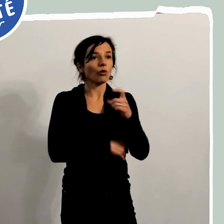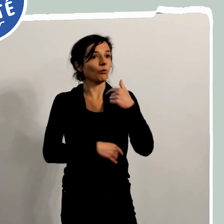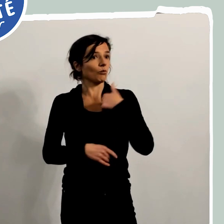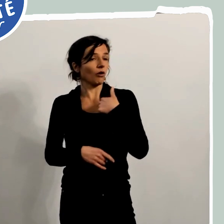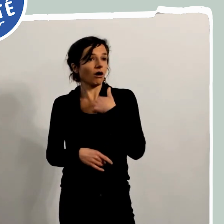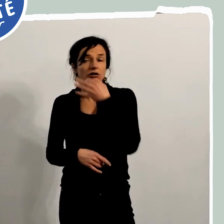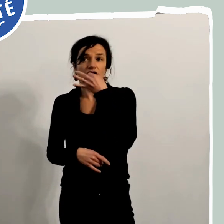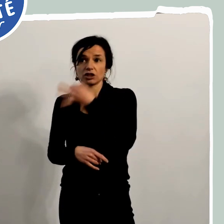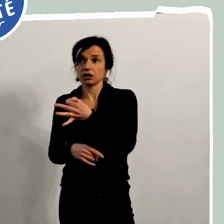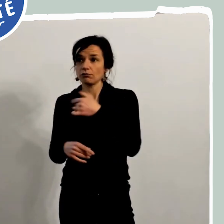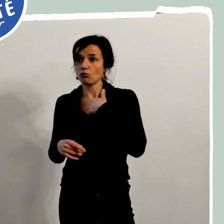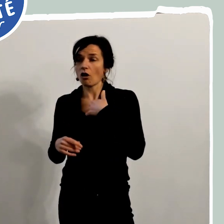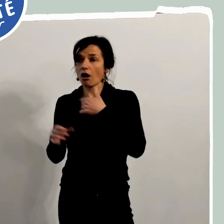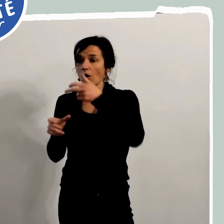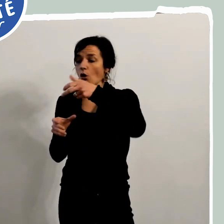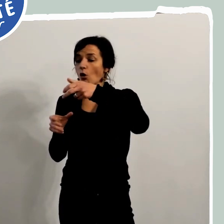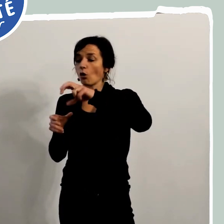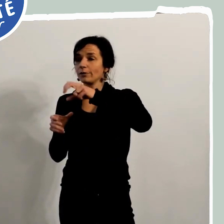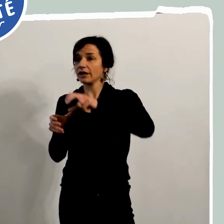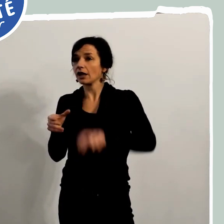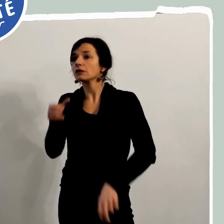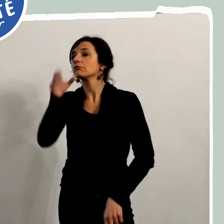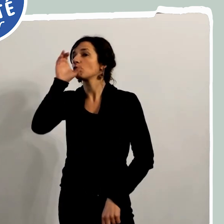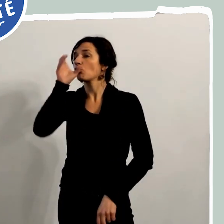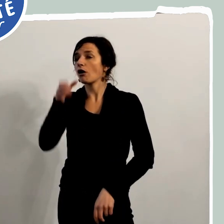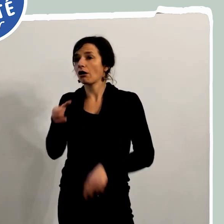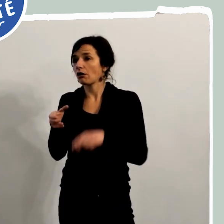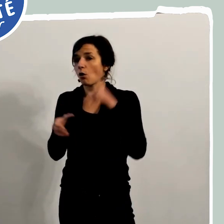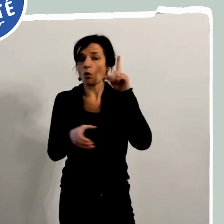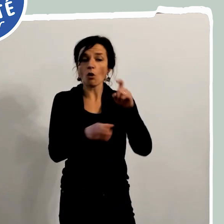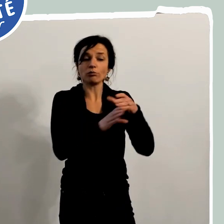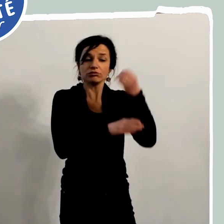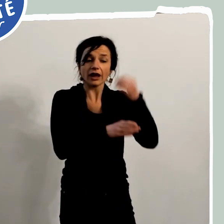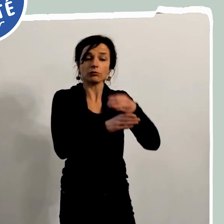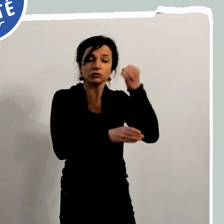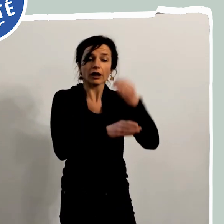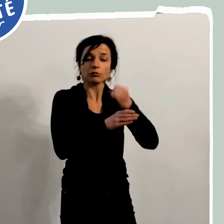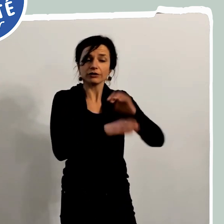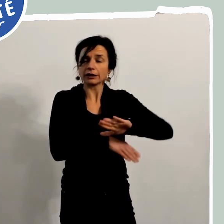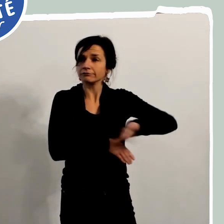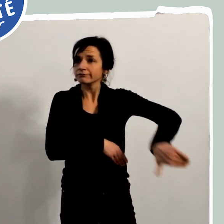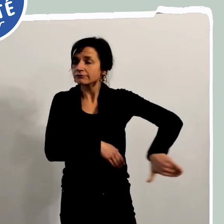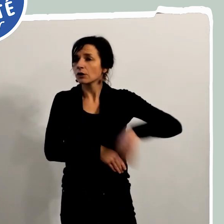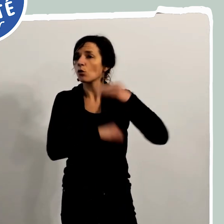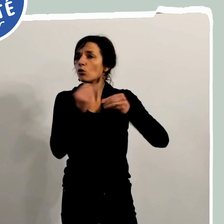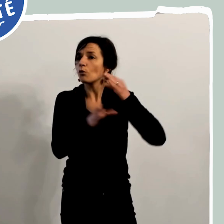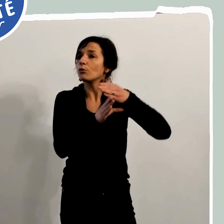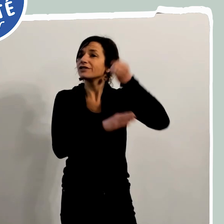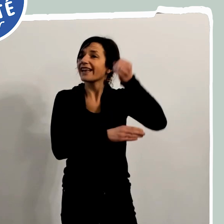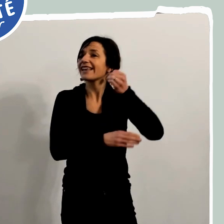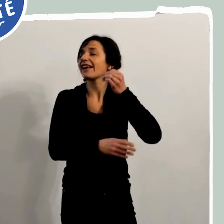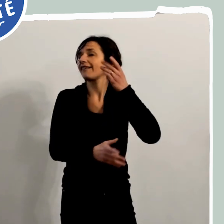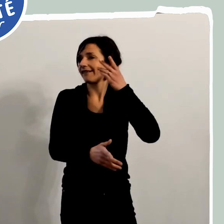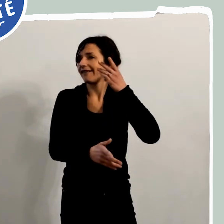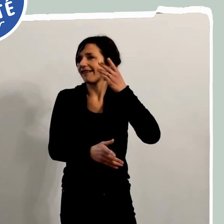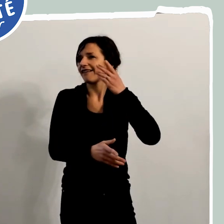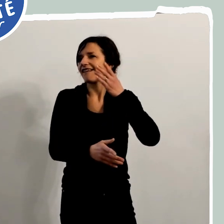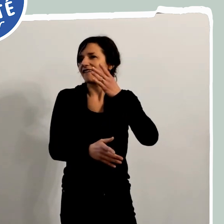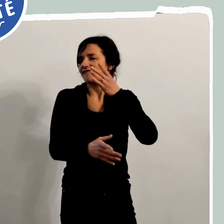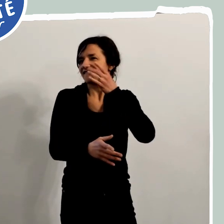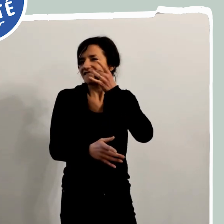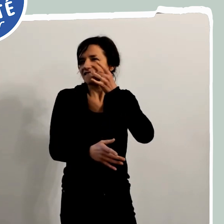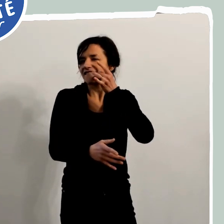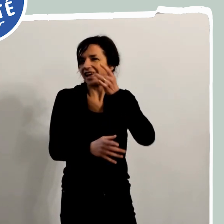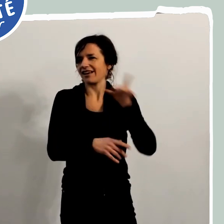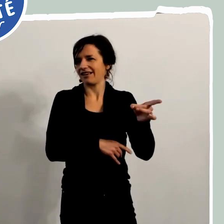Moi, je bois de l'eau de mon robinet. Je préfère boire l'eau de mon robinet que de boire de l'eau en bouteille. Ou alors, bouteille en verre. C'est très bien.